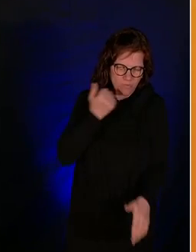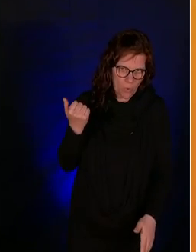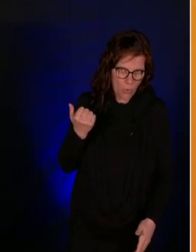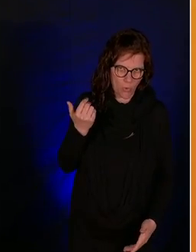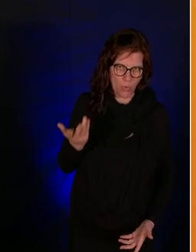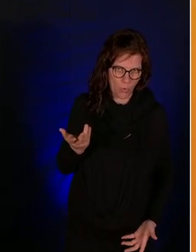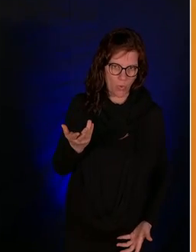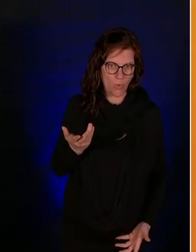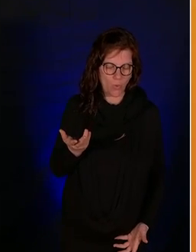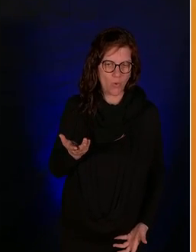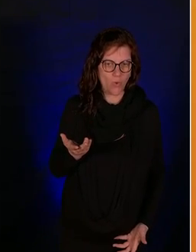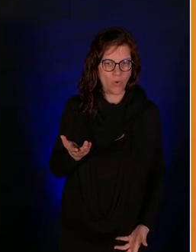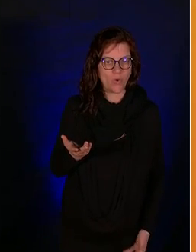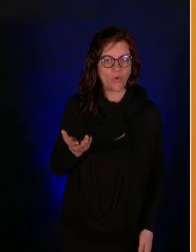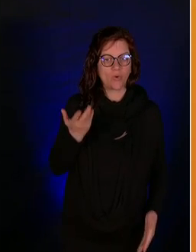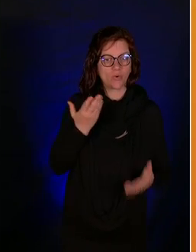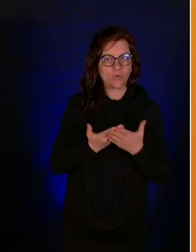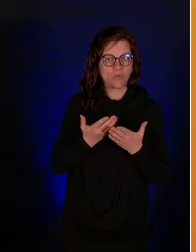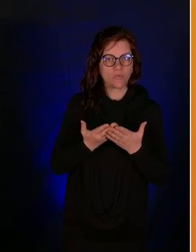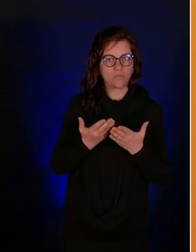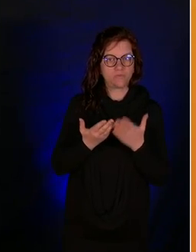avec tout ce que